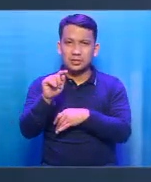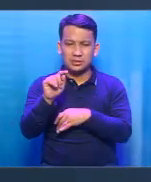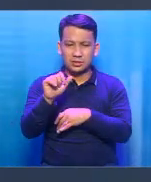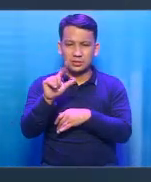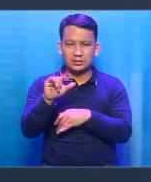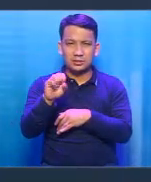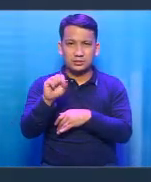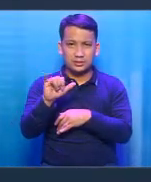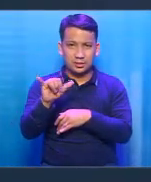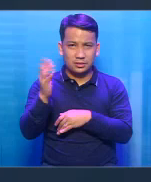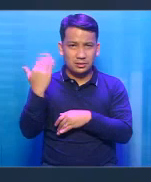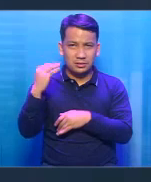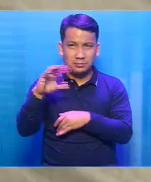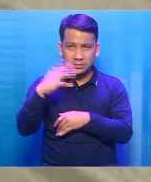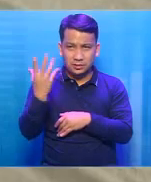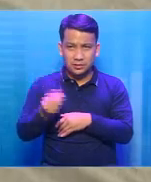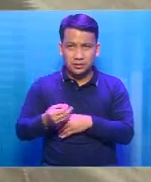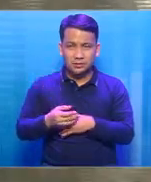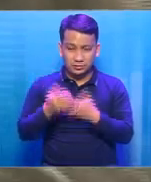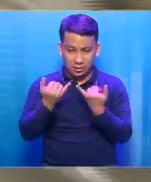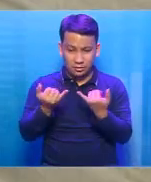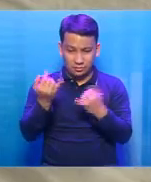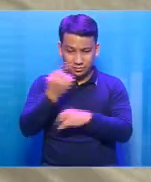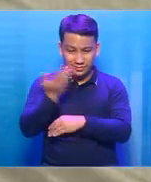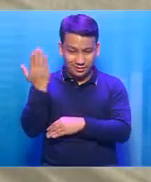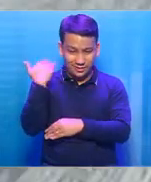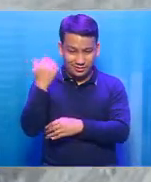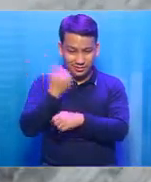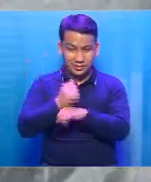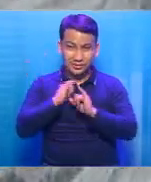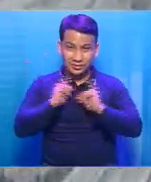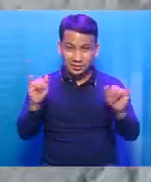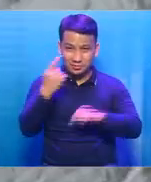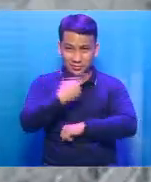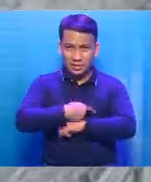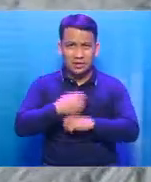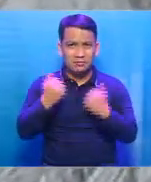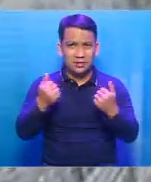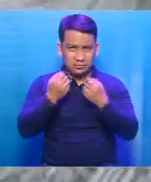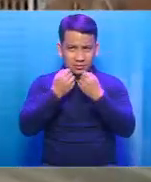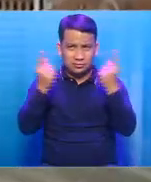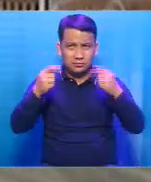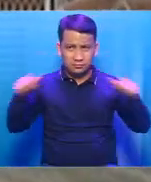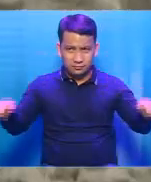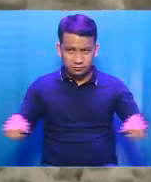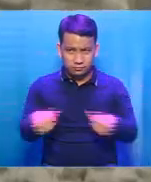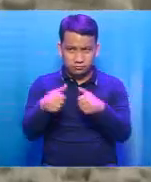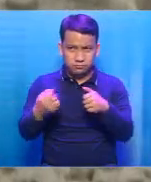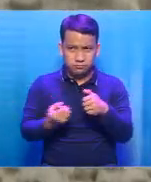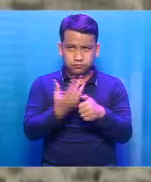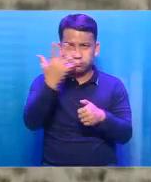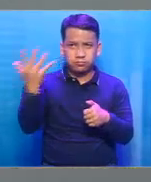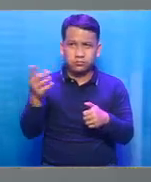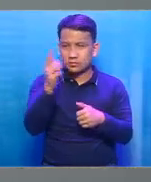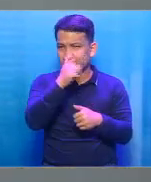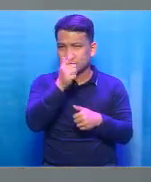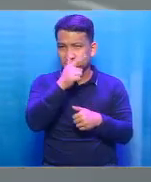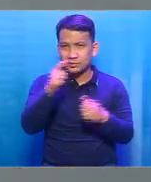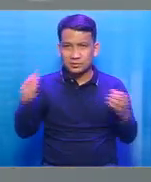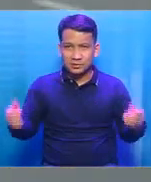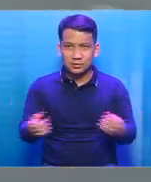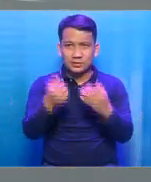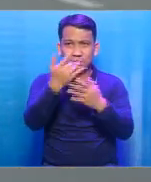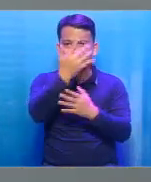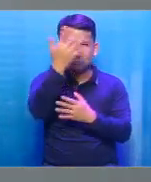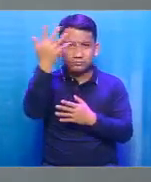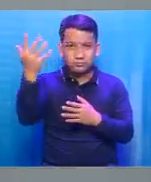Sa araw na ito noong 2020, nagulantang ang marami sa pagsabog ng bulkang Taal. Malaking bahagi ng Luzon ang nabalot